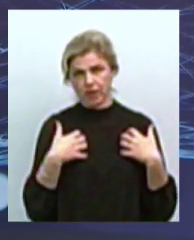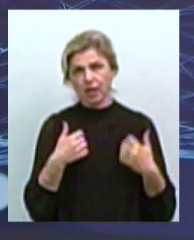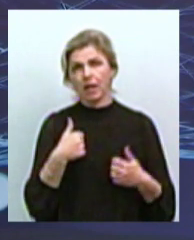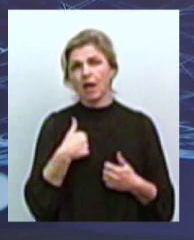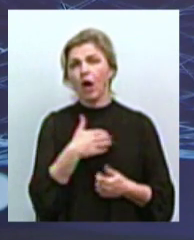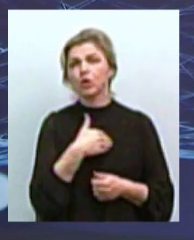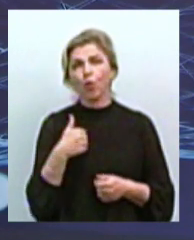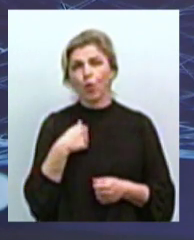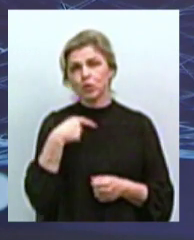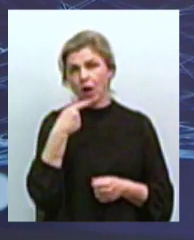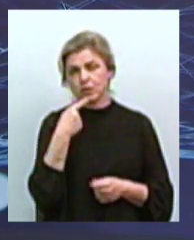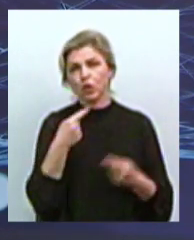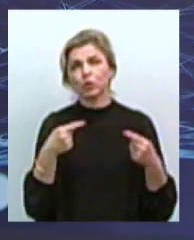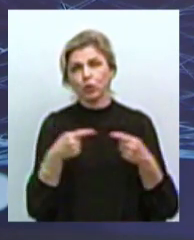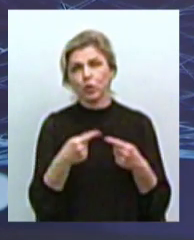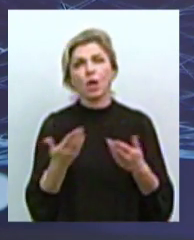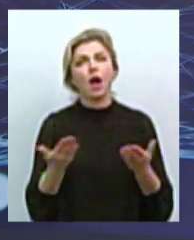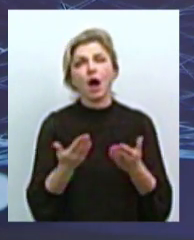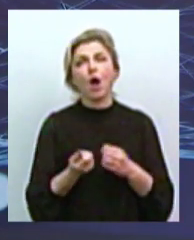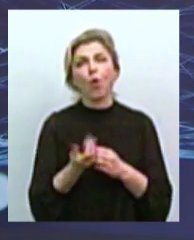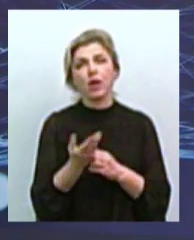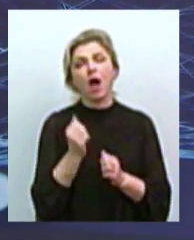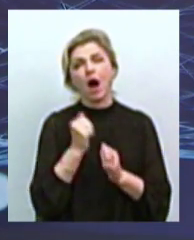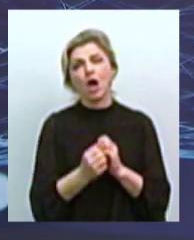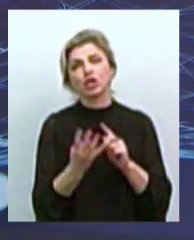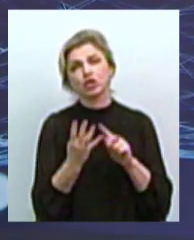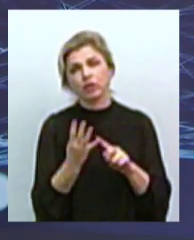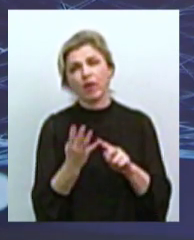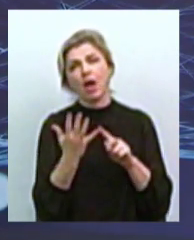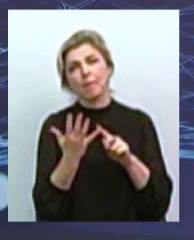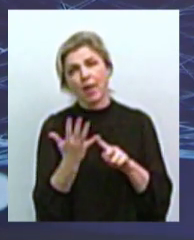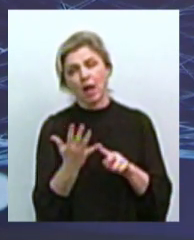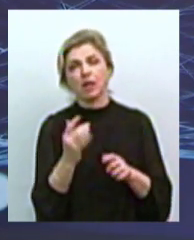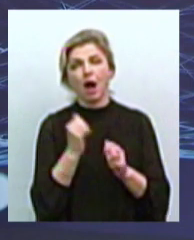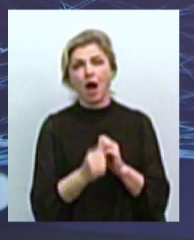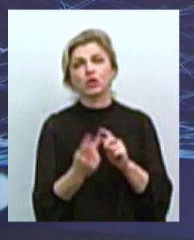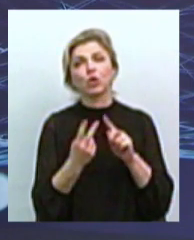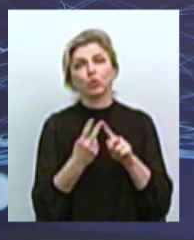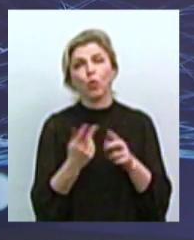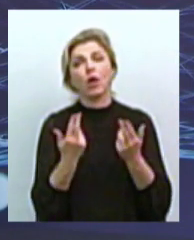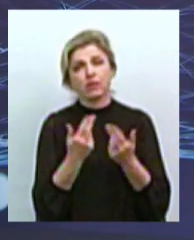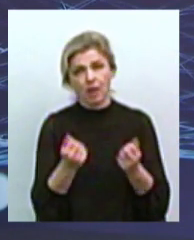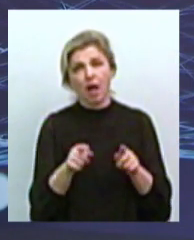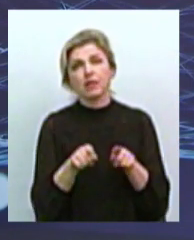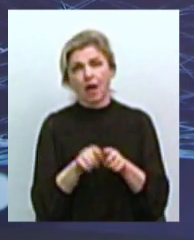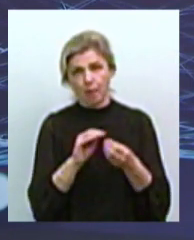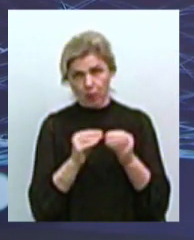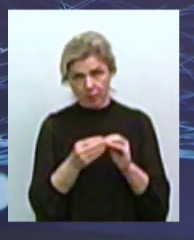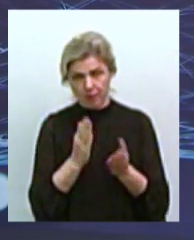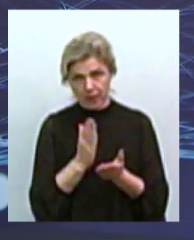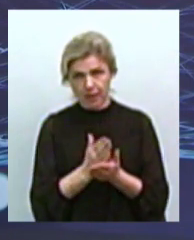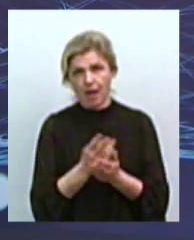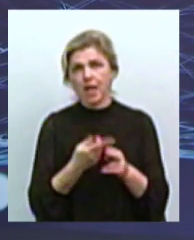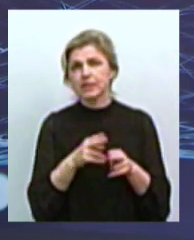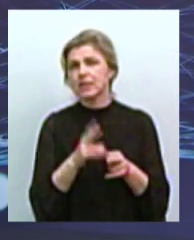казати точно, яка кількість, кожна четверта, кожна п'ята, чи кожна друга. Так, така проблема є, але це не